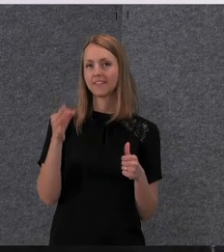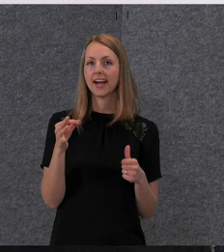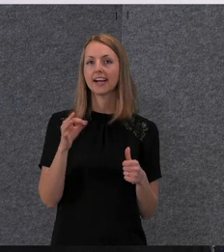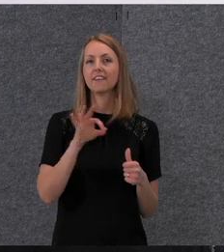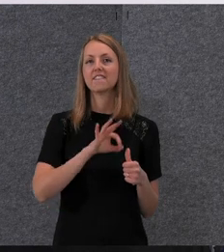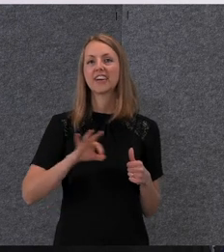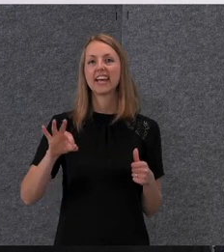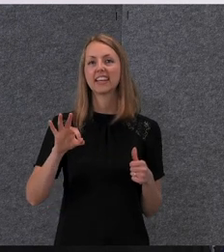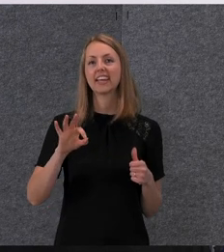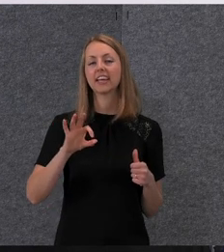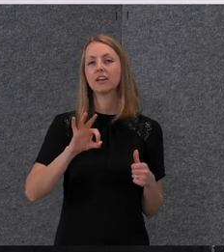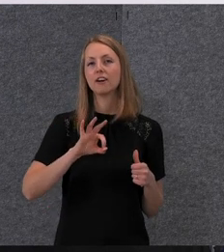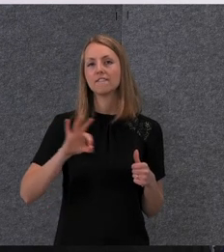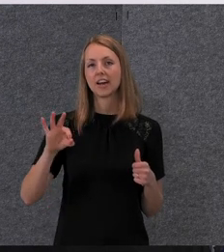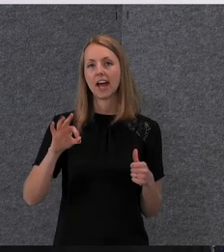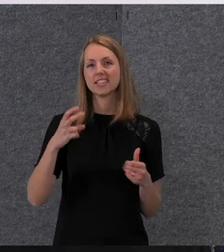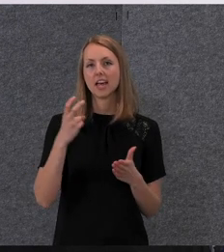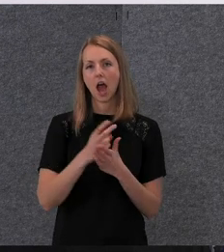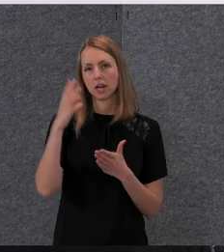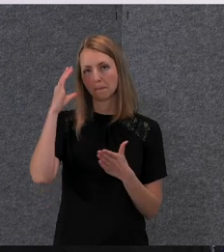von Frederik Franz Hartmann.